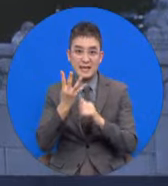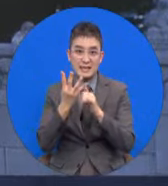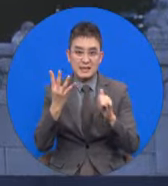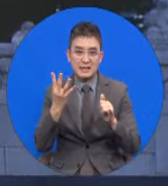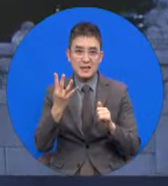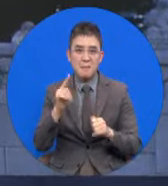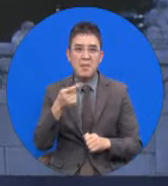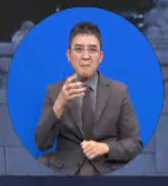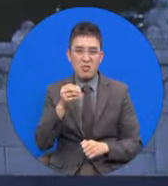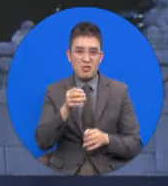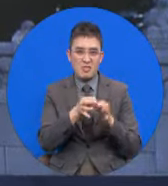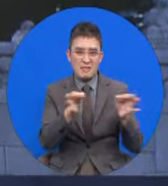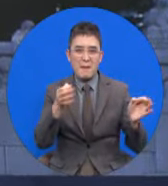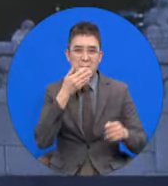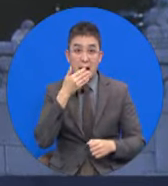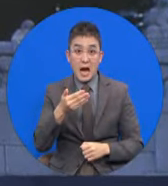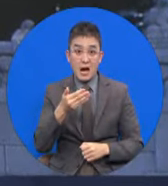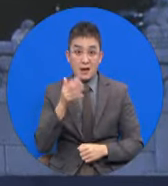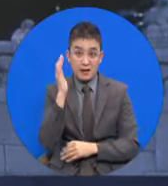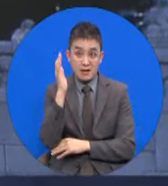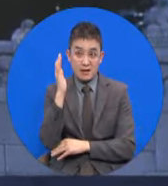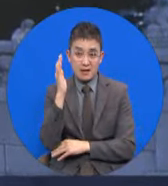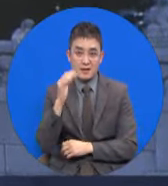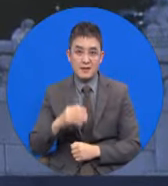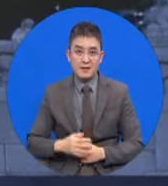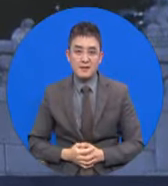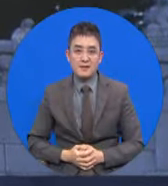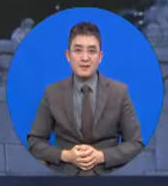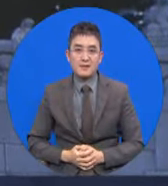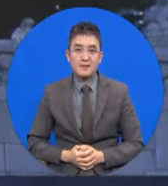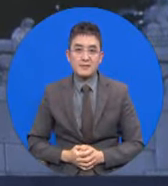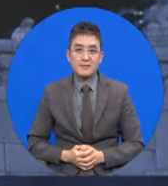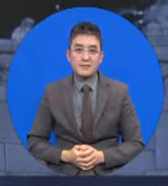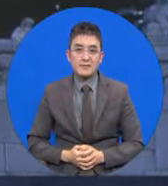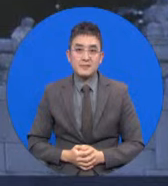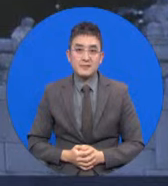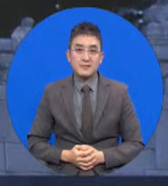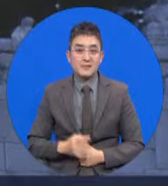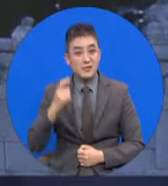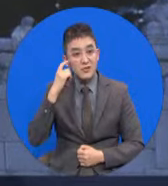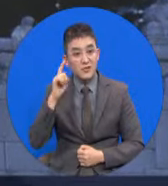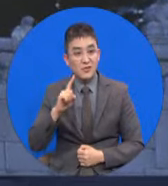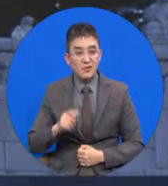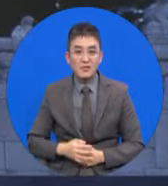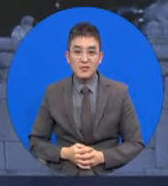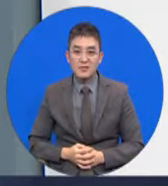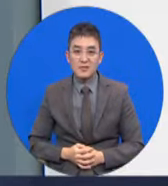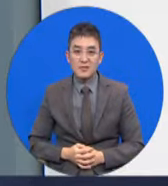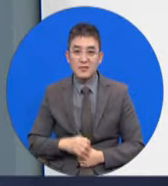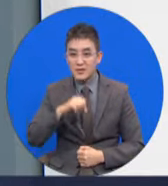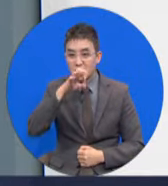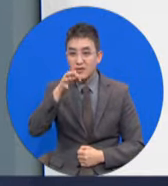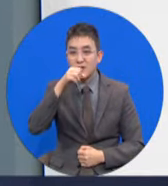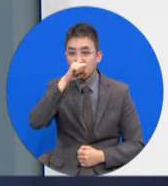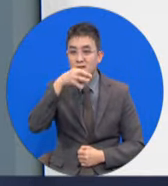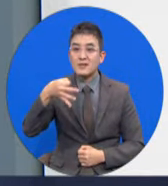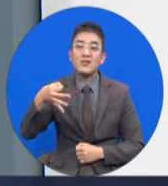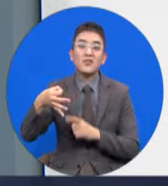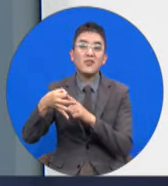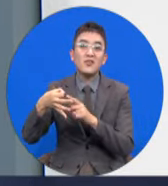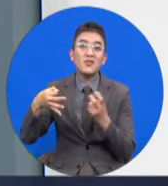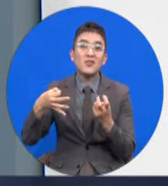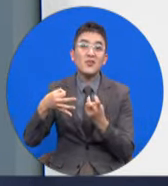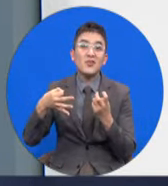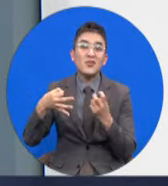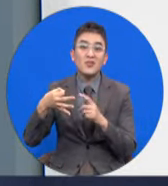지급하면 된다라는 발언도 했는데 안용환 전 의원님은 또 KBS 기자도 하셨으니까 어떻게 보십니까? 그 돈을 누가 냅니까? 전 갑자기